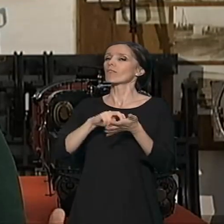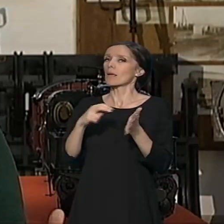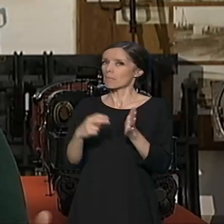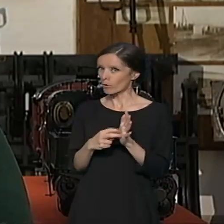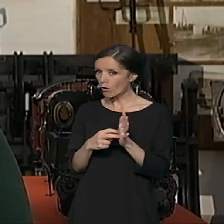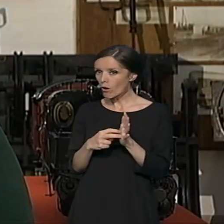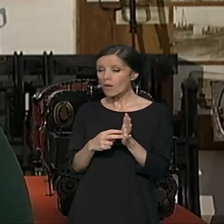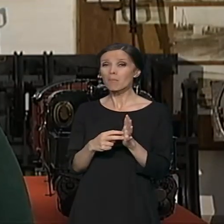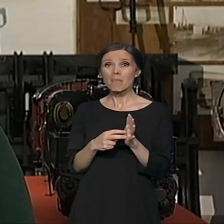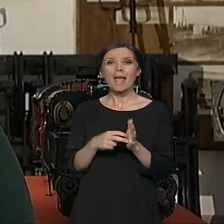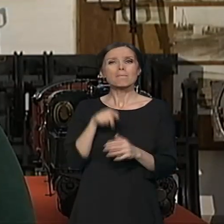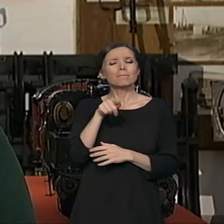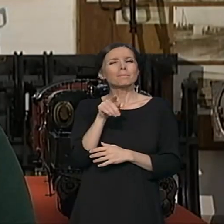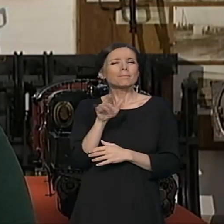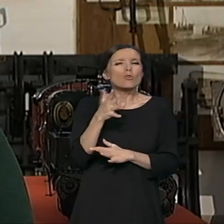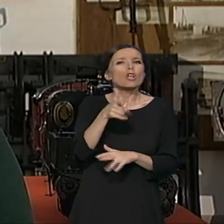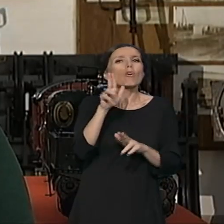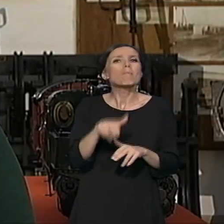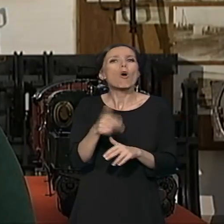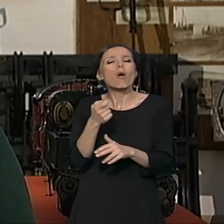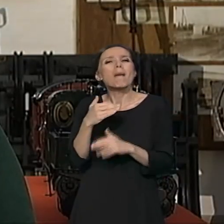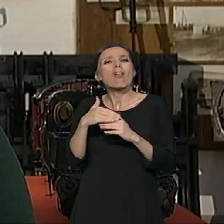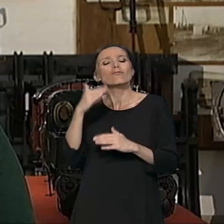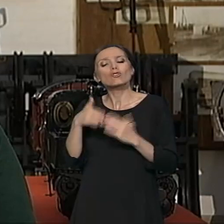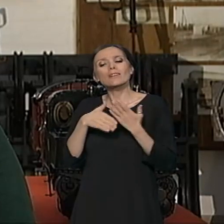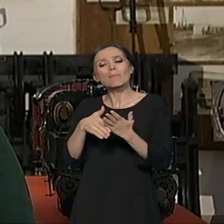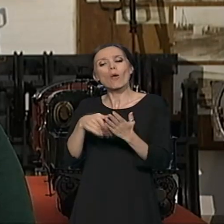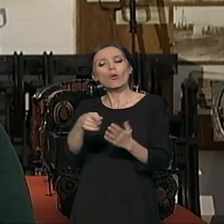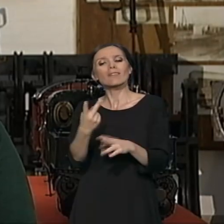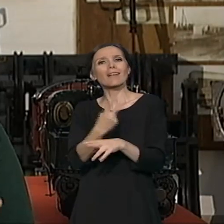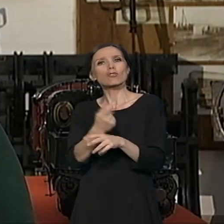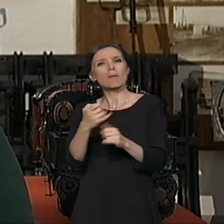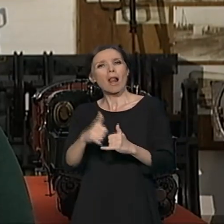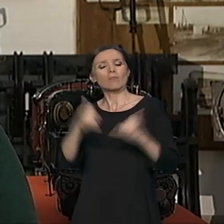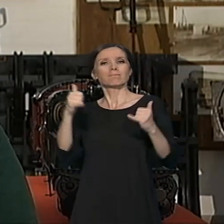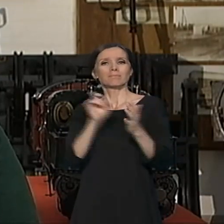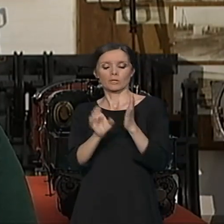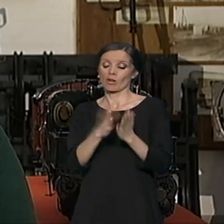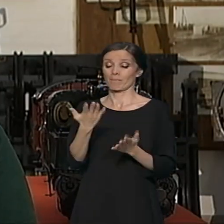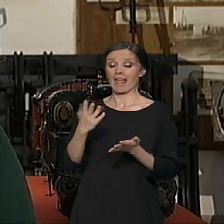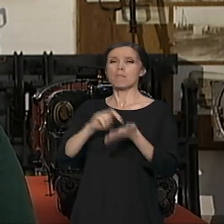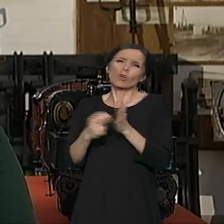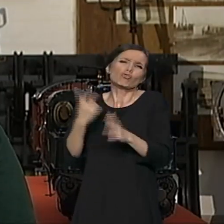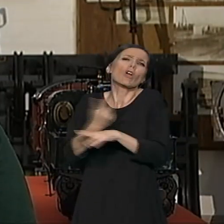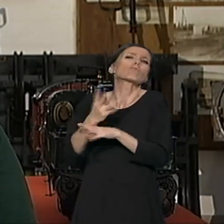da pomogne bržem razvoju zemlje. Dakle, politička i uopšte državna